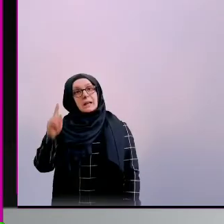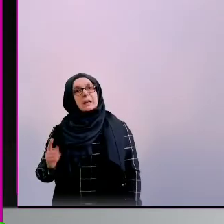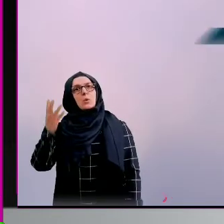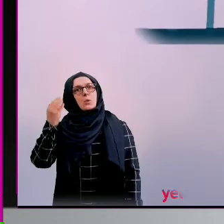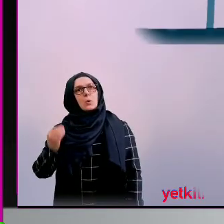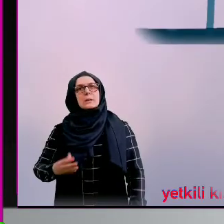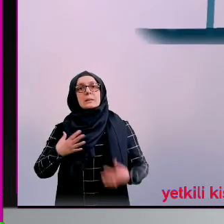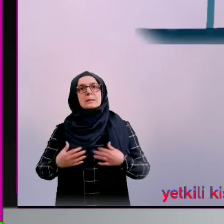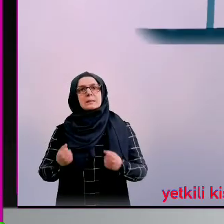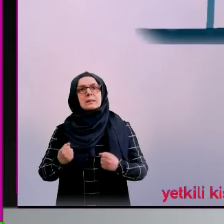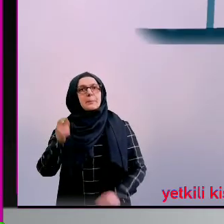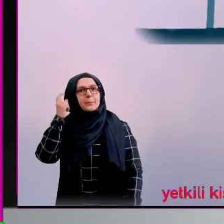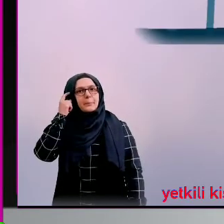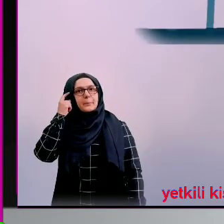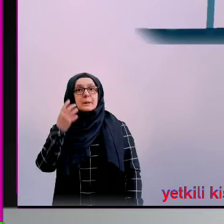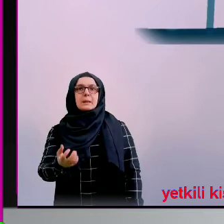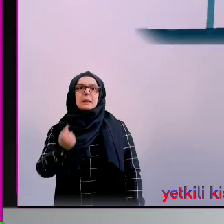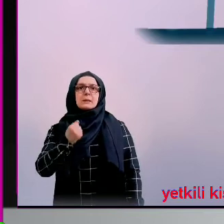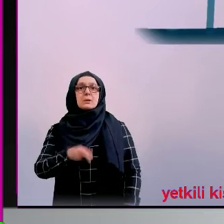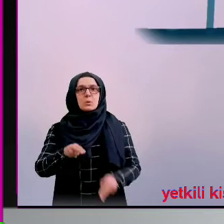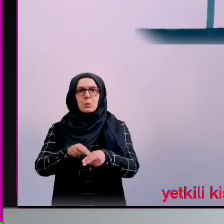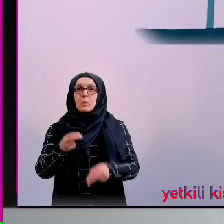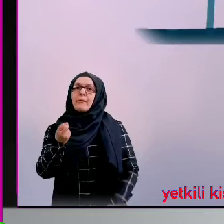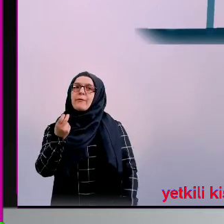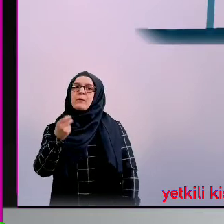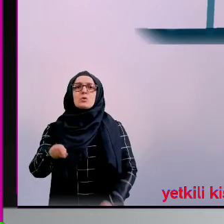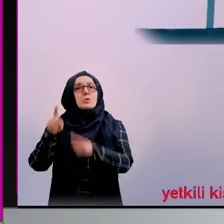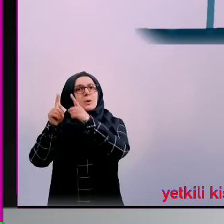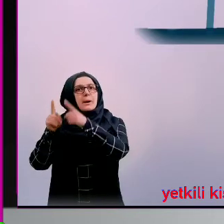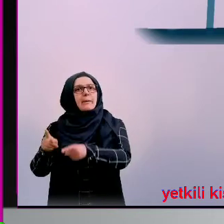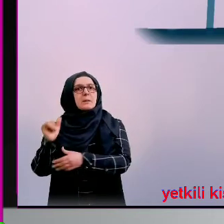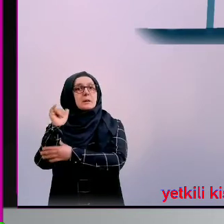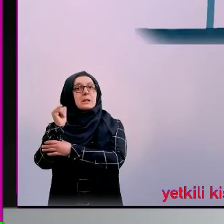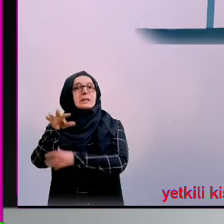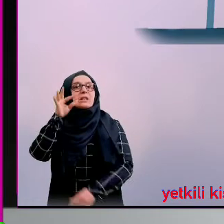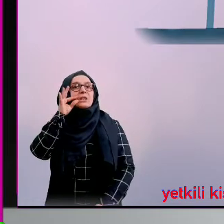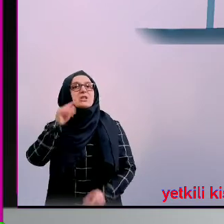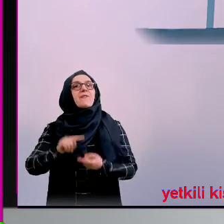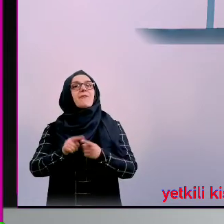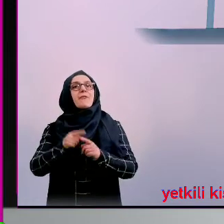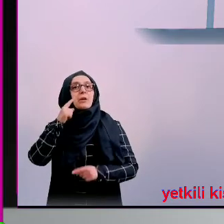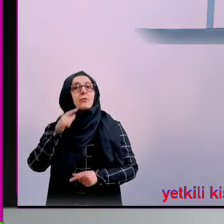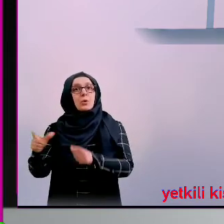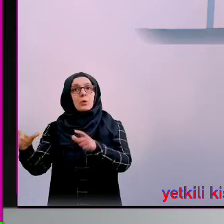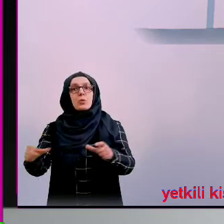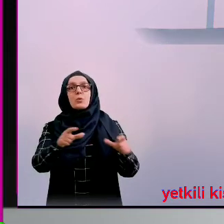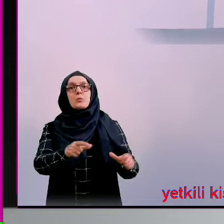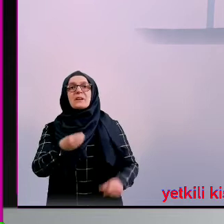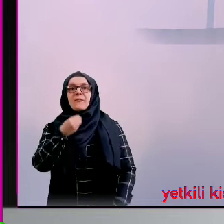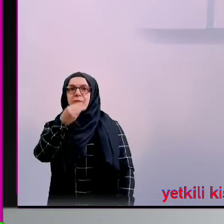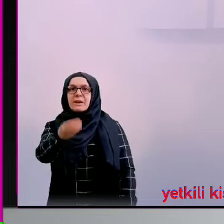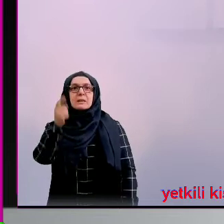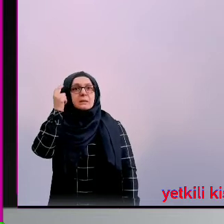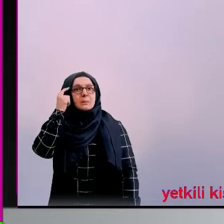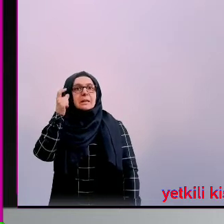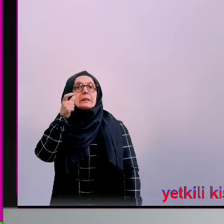Öncelikle sağlıklı bilgi edinin. Koronavirüs hakkında yetkili kişi ve kurumların verdikleri bilgileri dikkate alın. Kaynağı belli